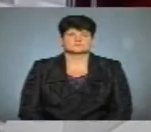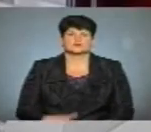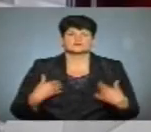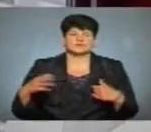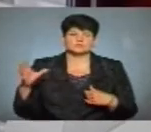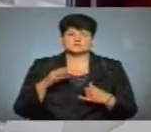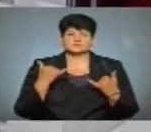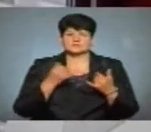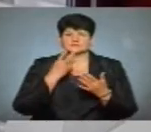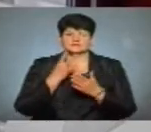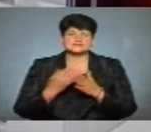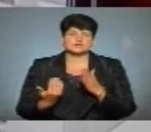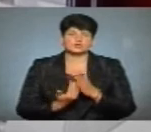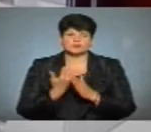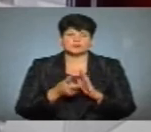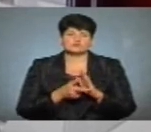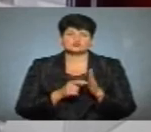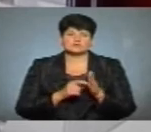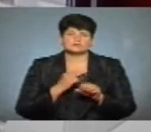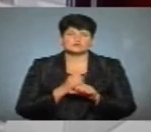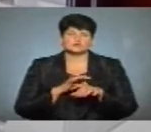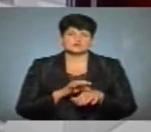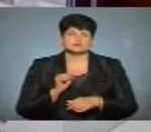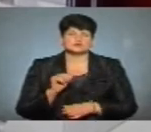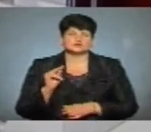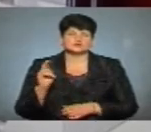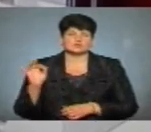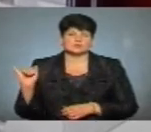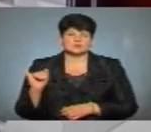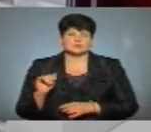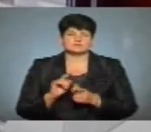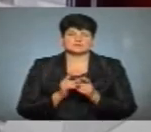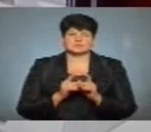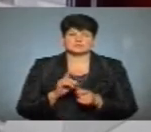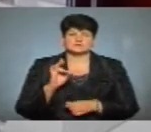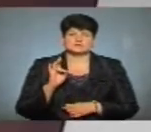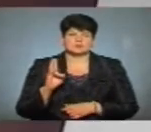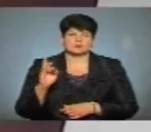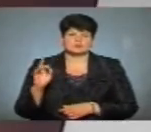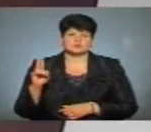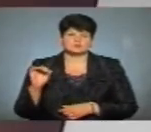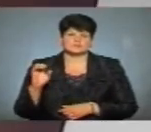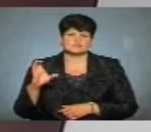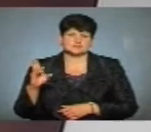Вітаю усіх, хто зараз з нами. Ви дивитесь новини. У студії працює ведуча Анастасія Чечко і сурдоперекладач Надія Коцовська.